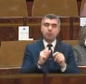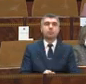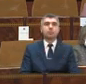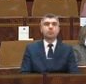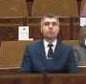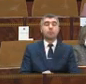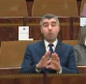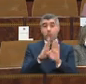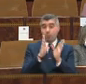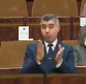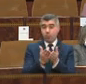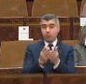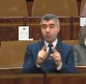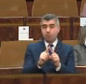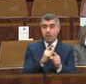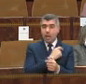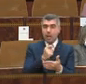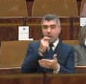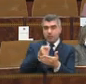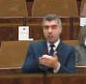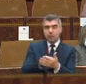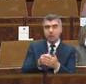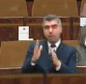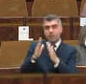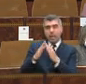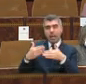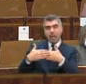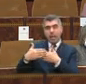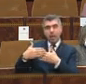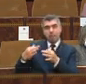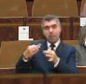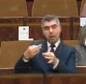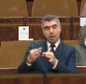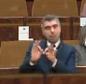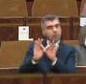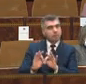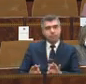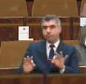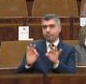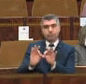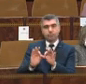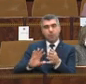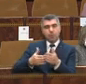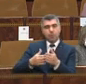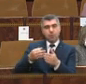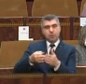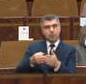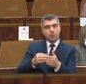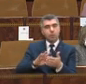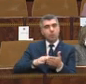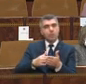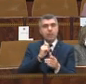مجموع من دور القاضي المقيم ظلت على حالها، ما بات يهدد كل العاملين والمرتفقين نظرا